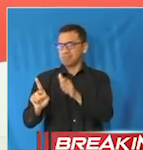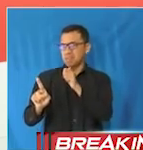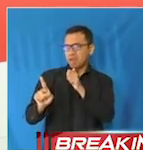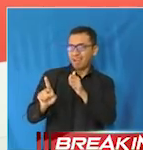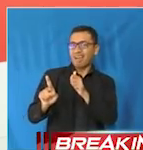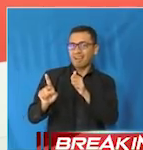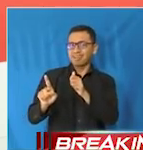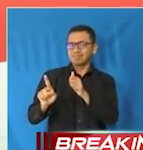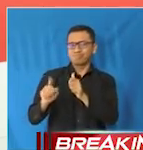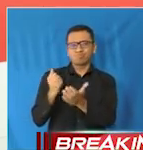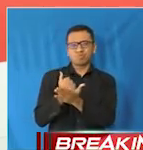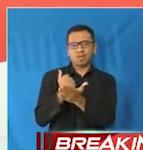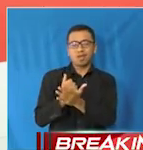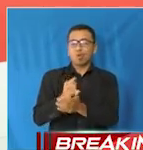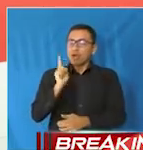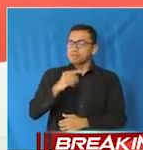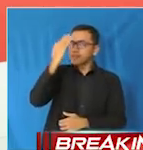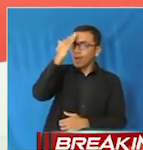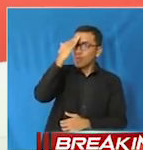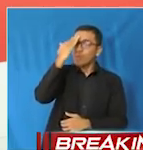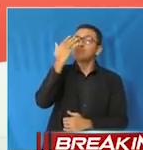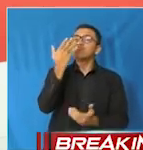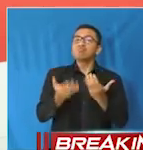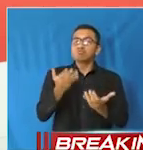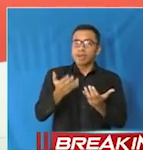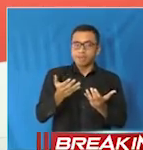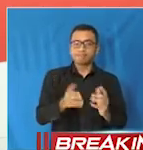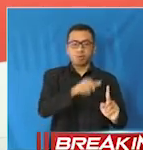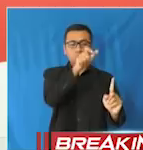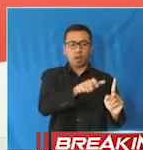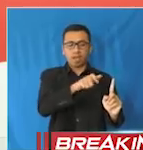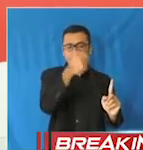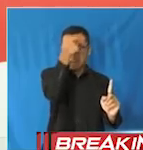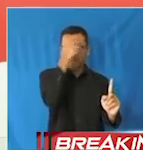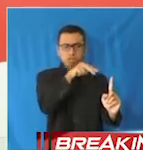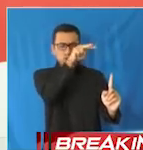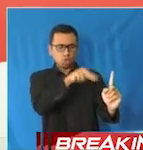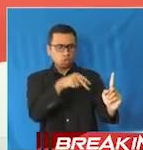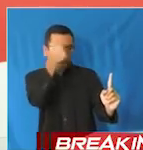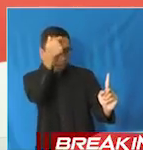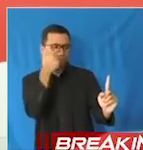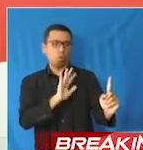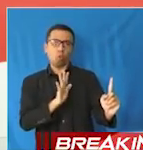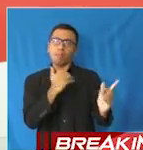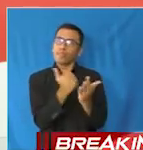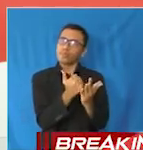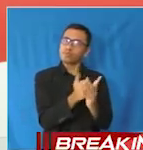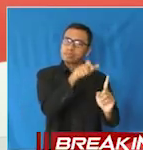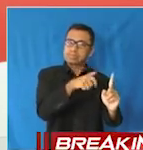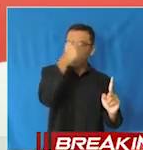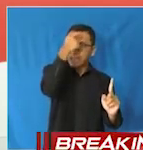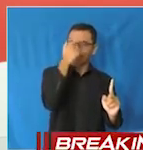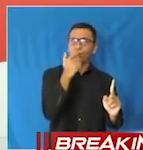karena tidak seluruhnya orang yang membawa virus ini nampak sebagai orang yang sakit